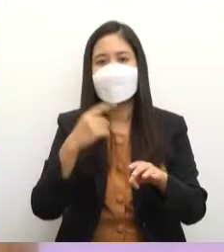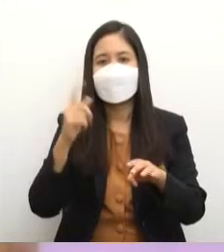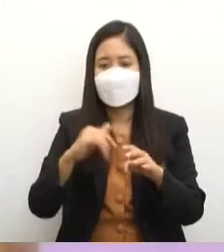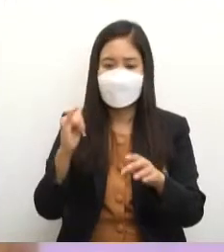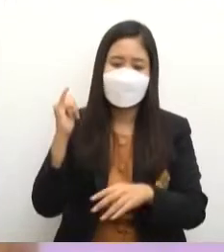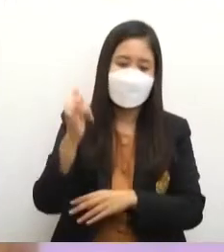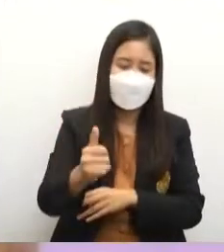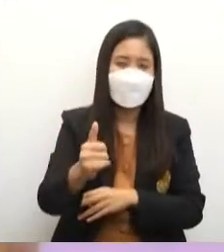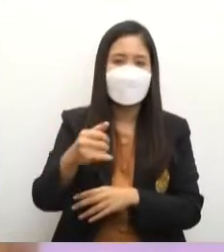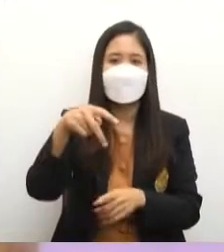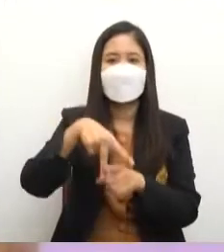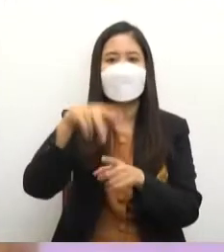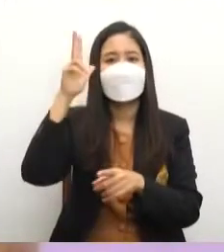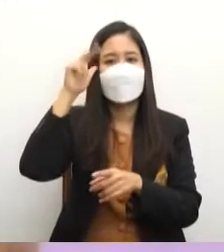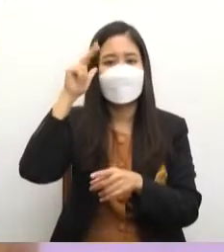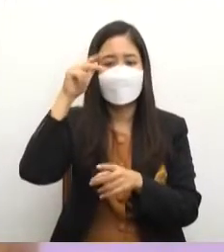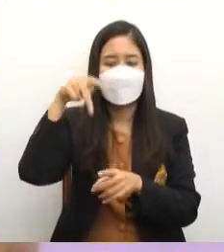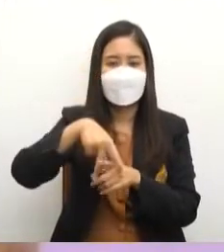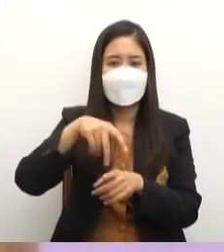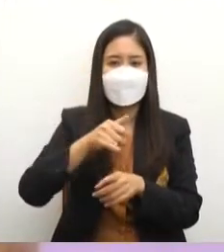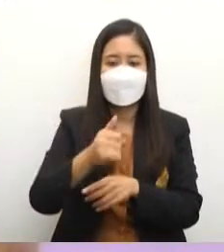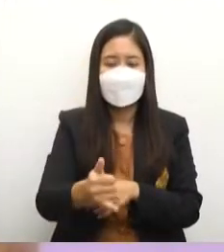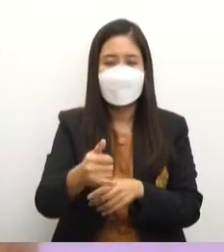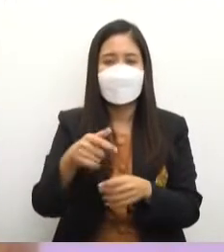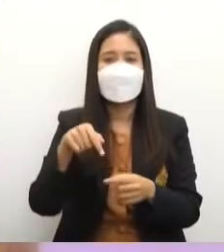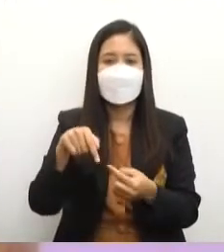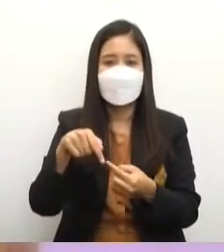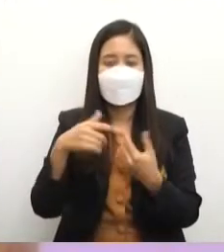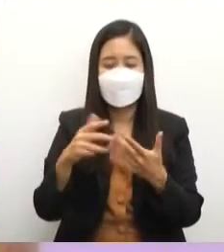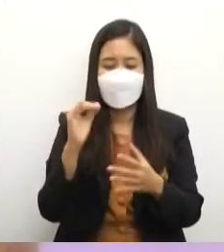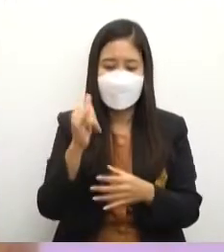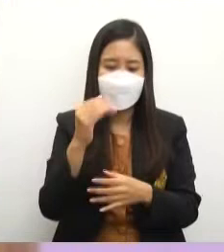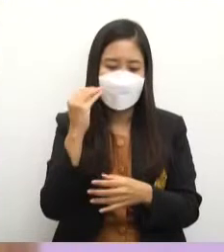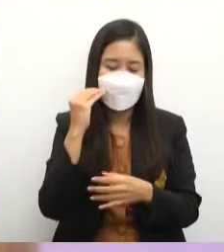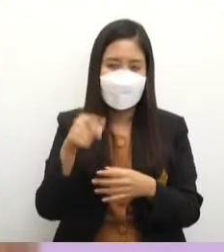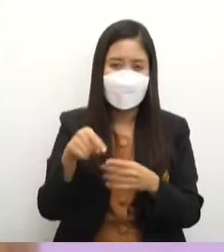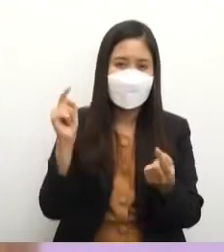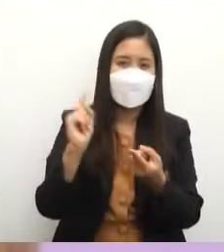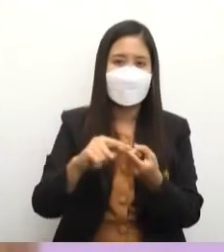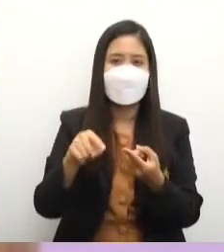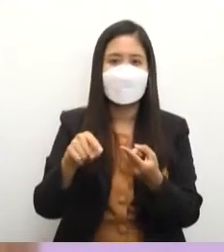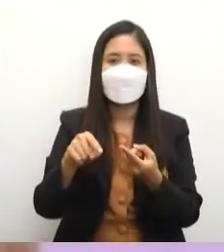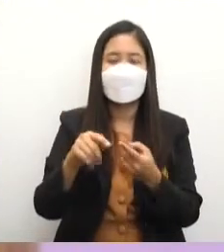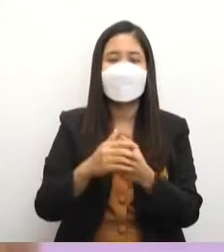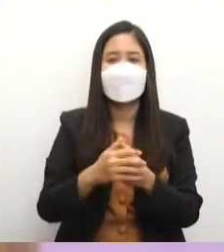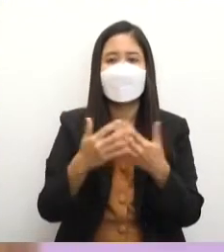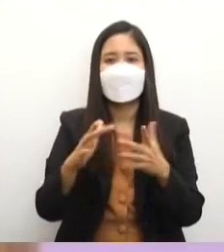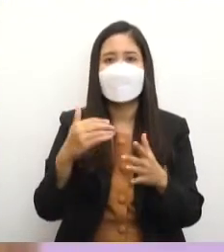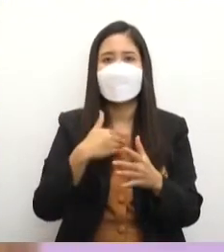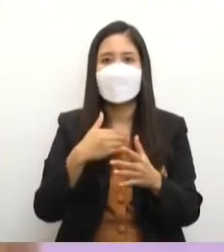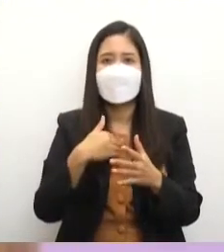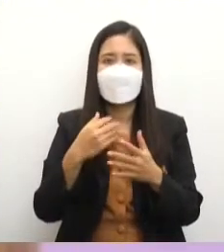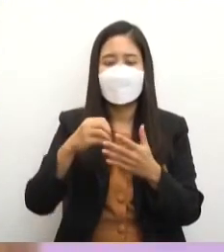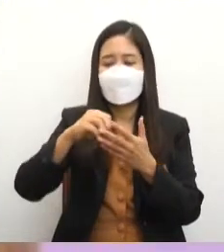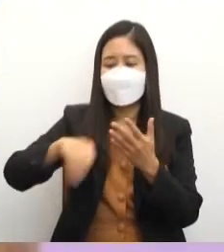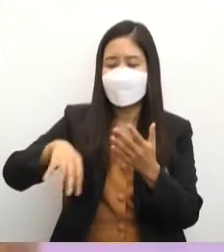างเงี้ยค่ะแล้วก็ที่2ก็คือเด็กมีโอกาสไม่ได้หลุดออกจากการศึกษา